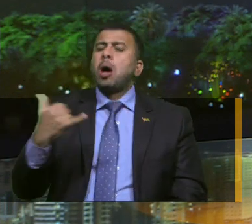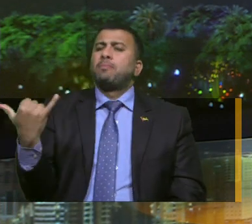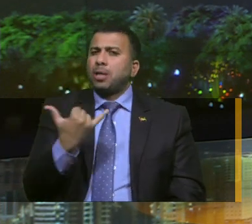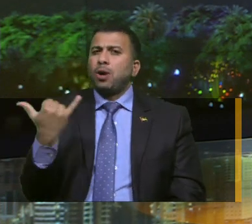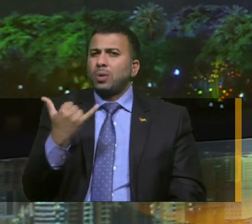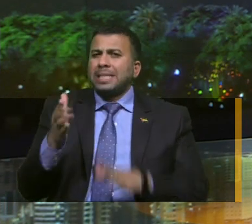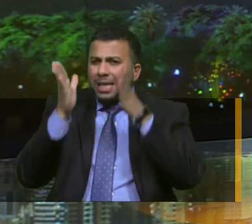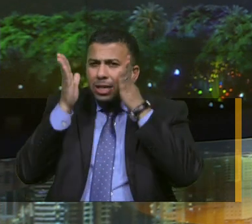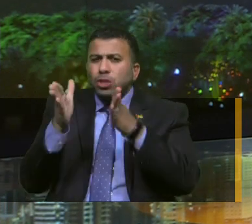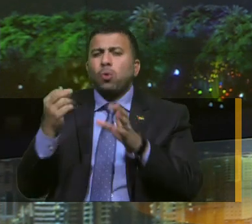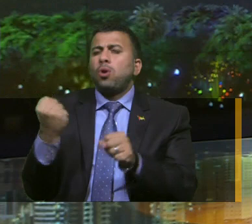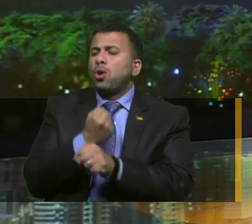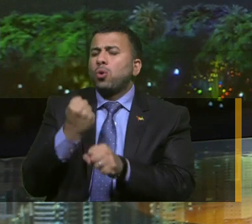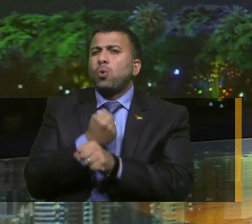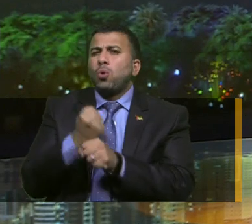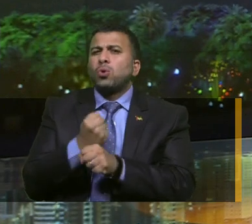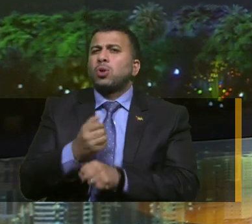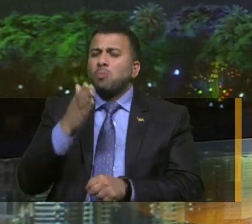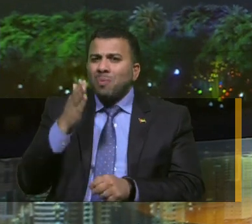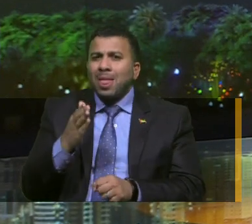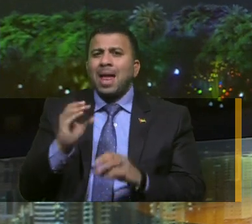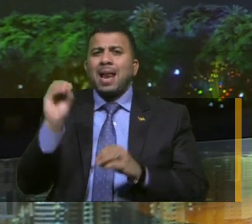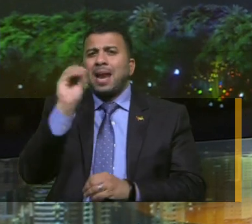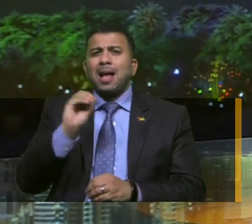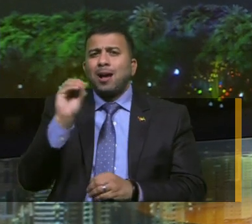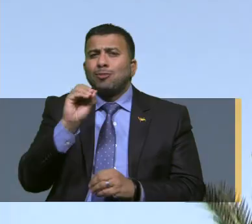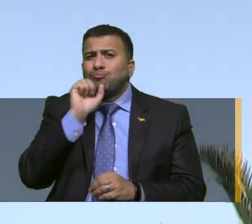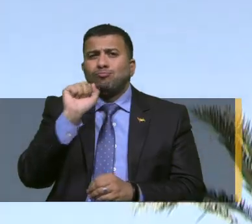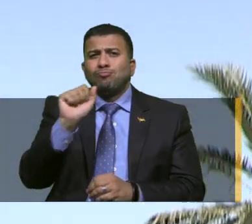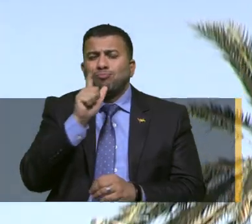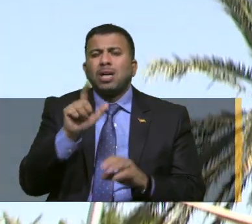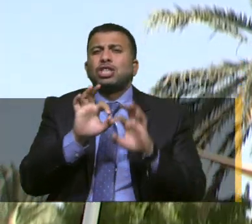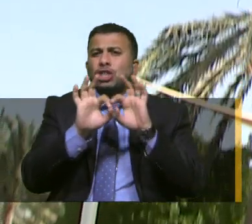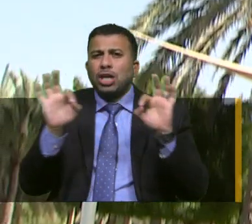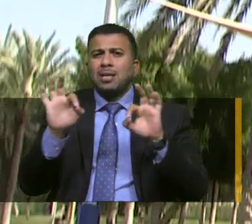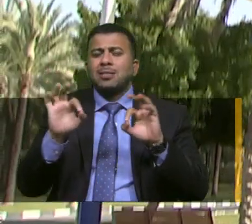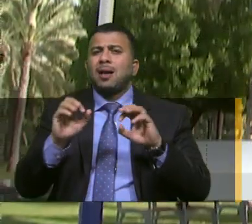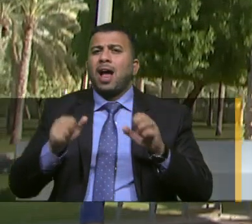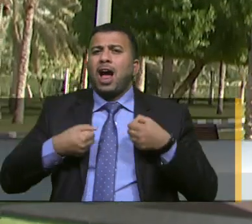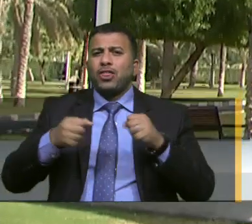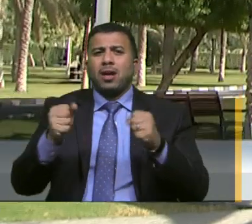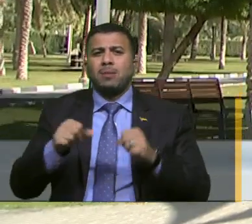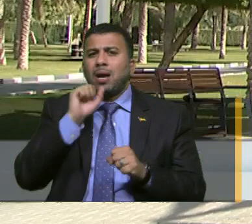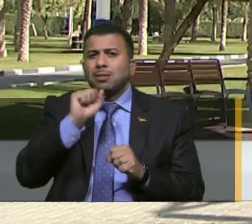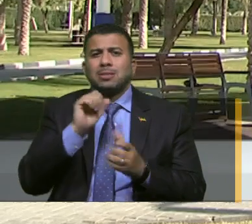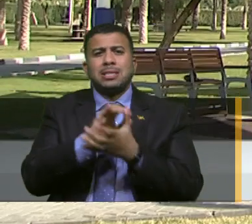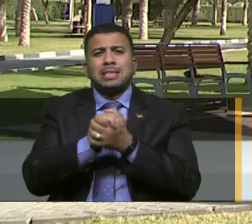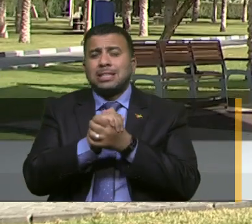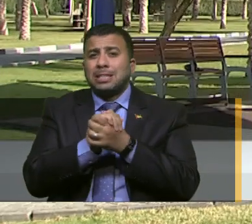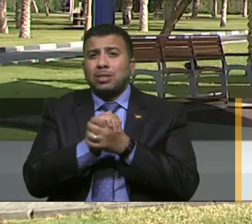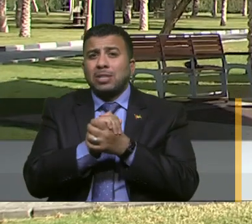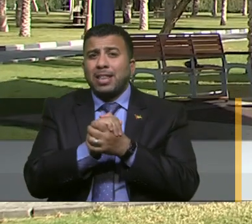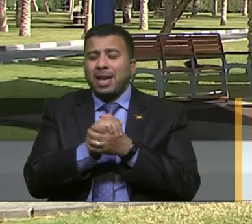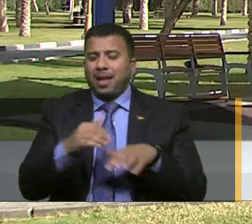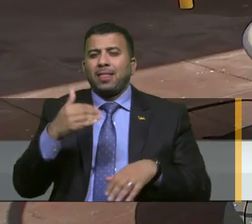الشارقة بضرورة تكريس كل الجهود الممكنة لتهيئة المرافق العامة والحدائق بحيث